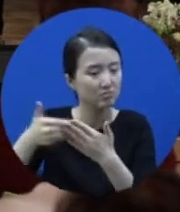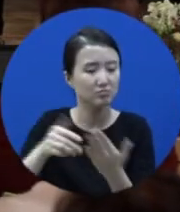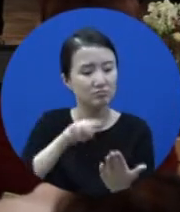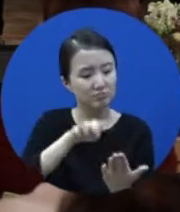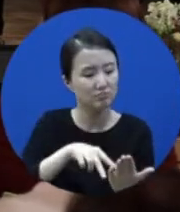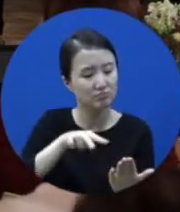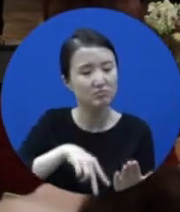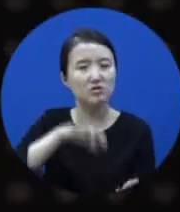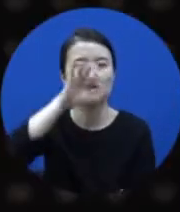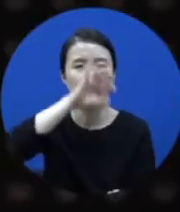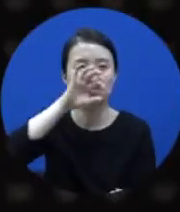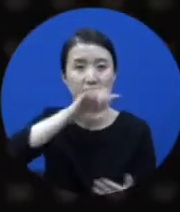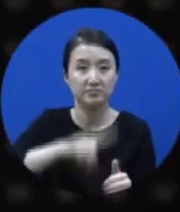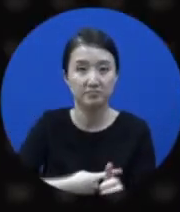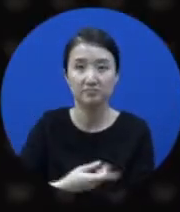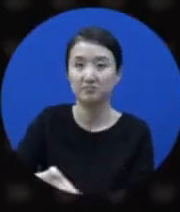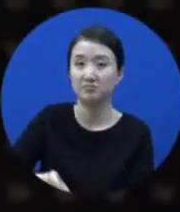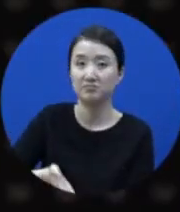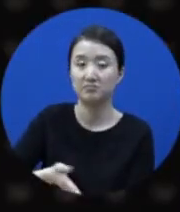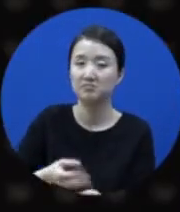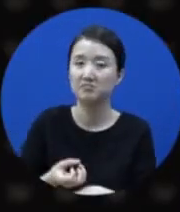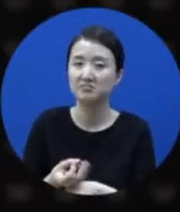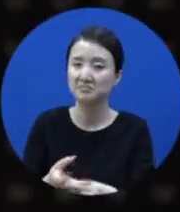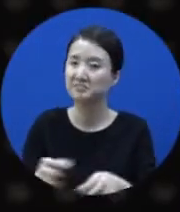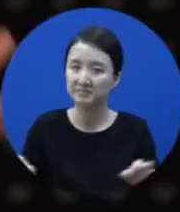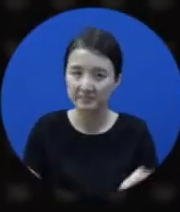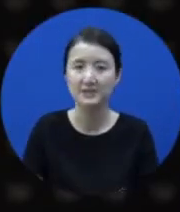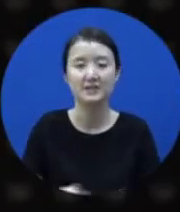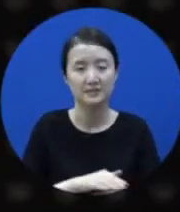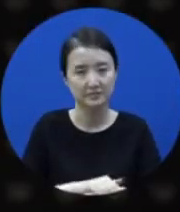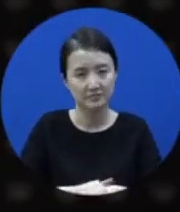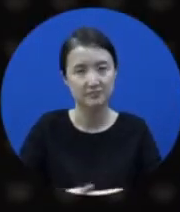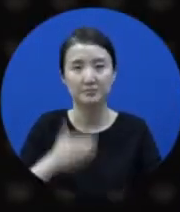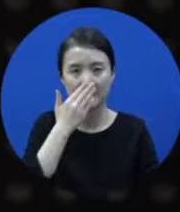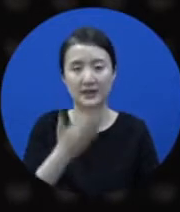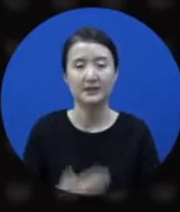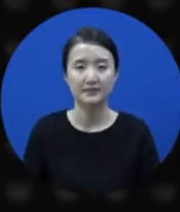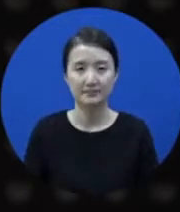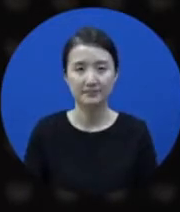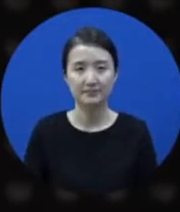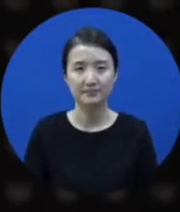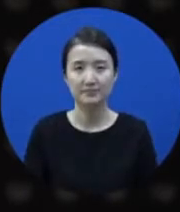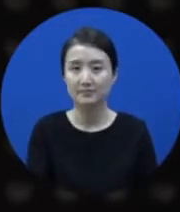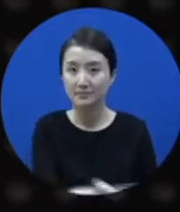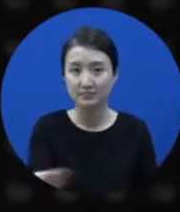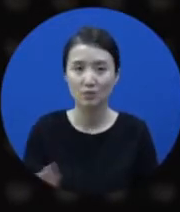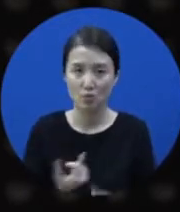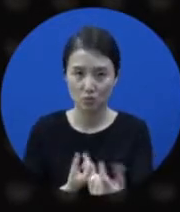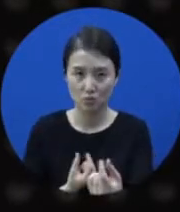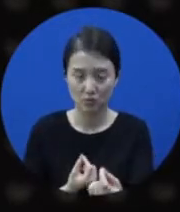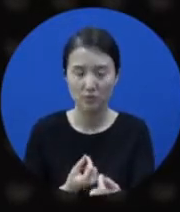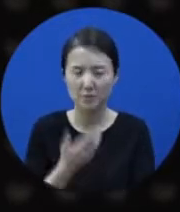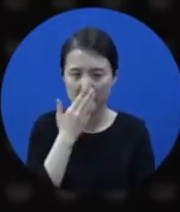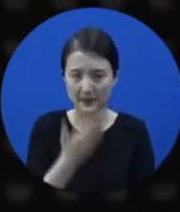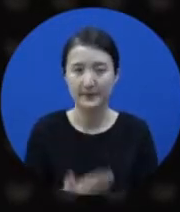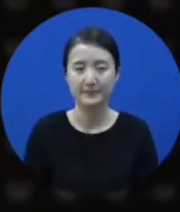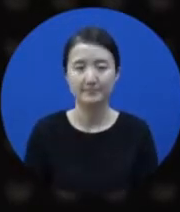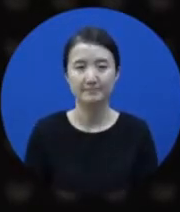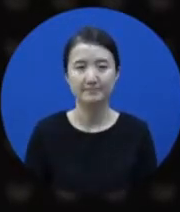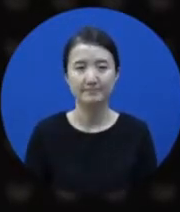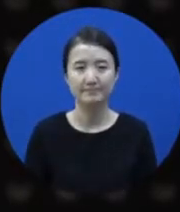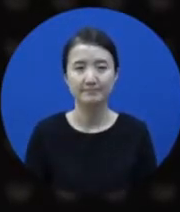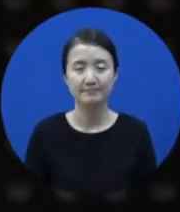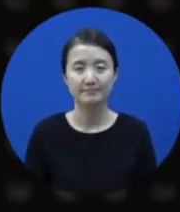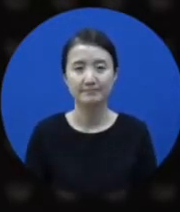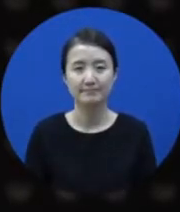수가 있습니다. 여러분들도 이 방법을 하시면요, 어떤 자리에서 발표하실 때 훨씬 더 쉽게 하실 수가 있습니다.